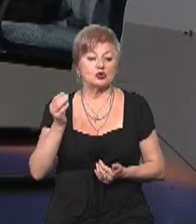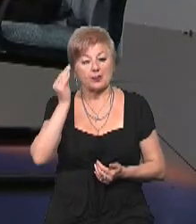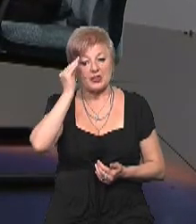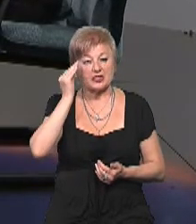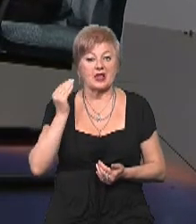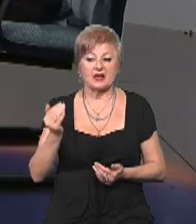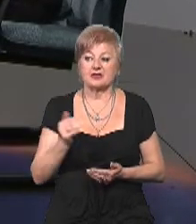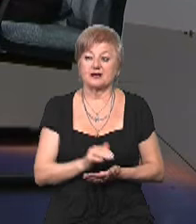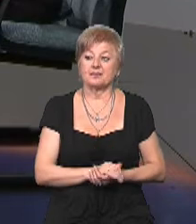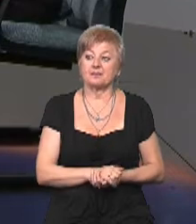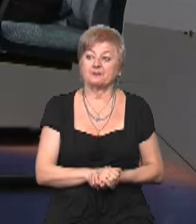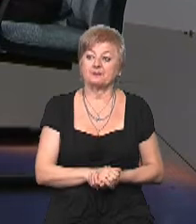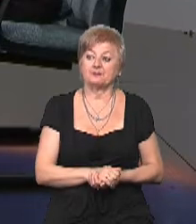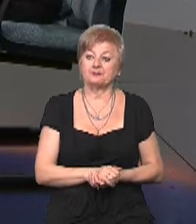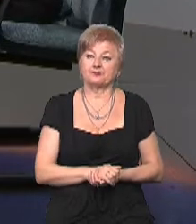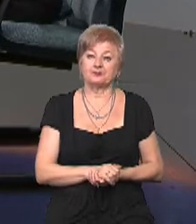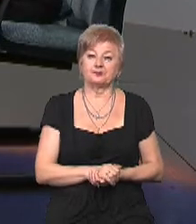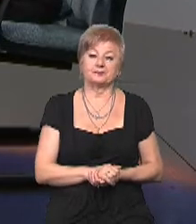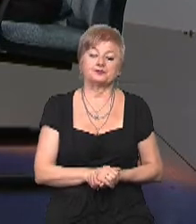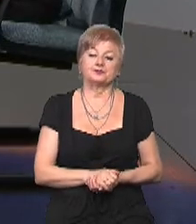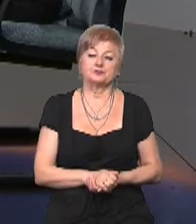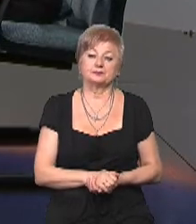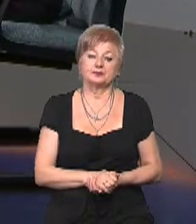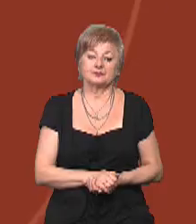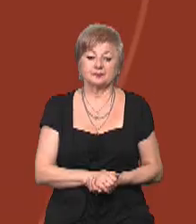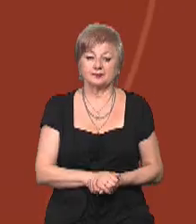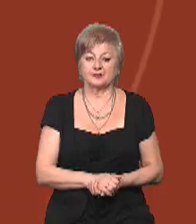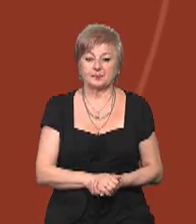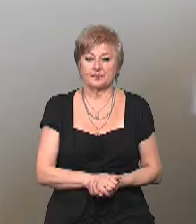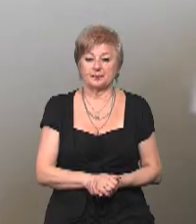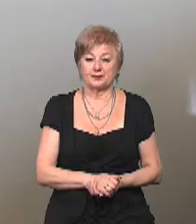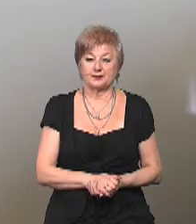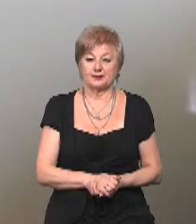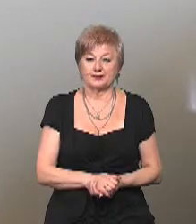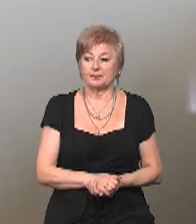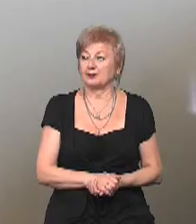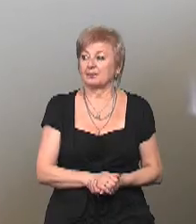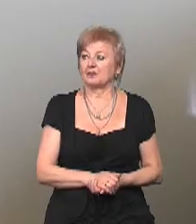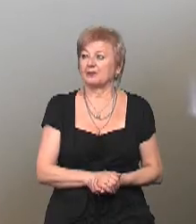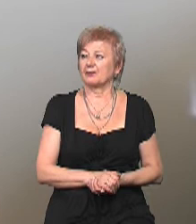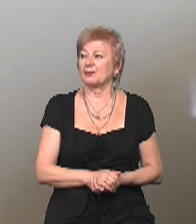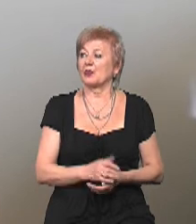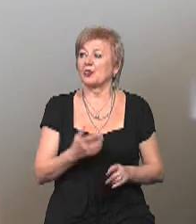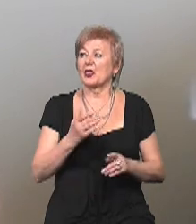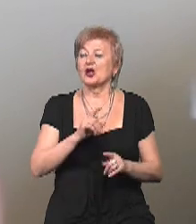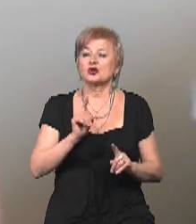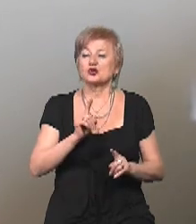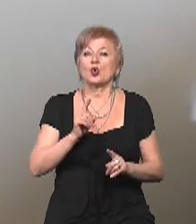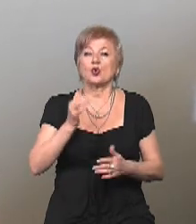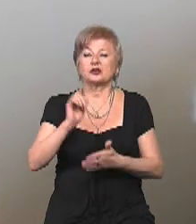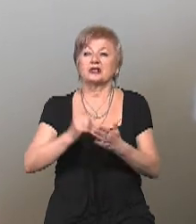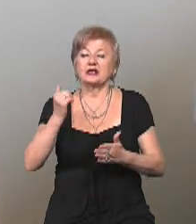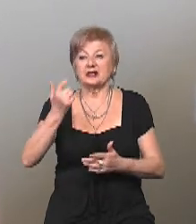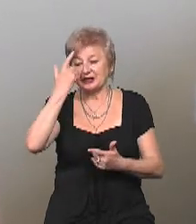думку столиці. В засобах масової інформації лунає таке, що от